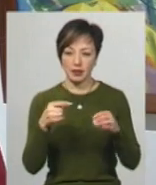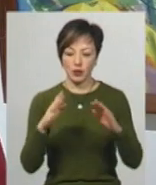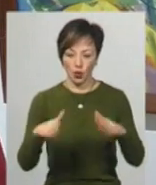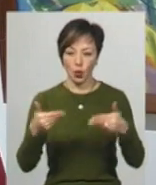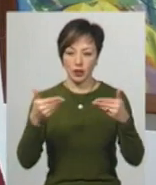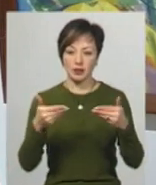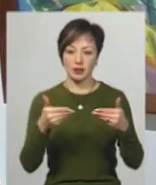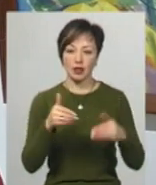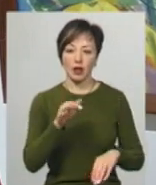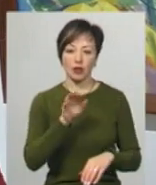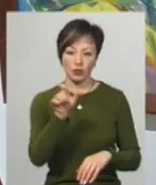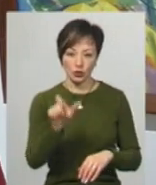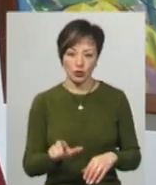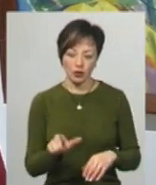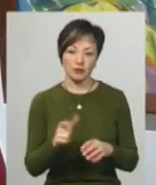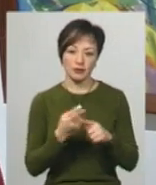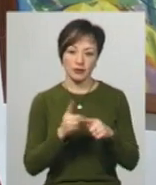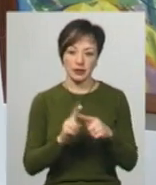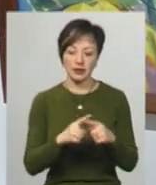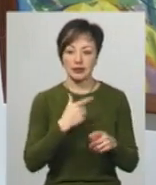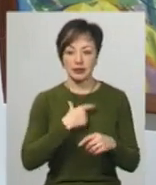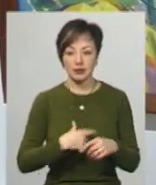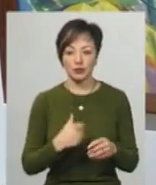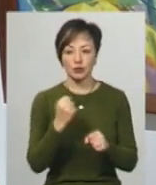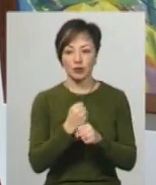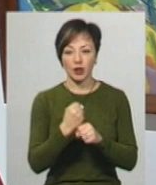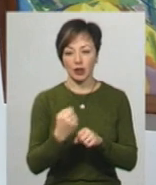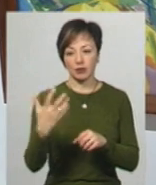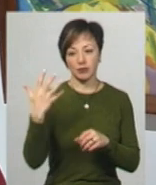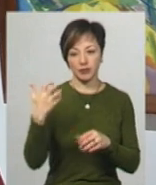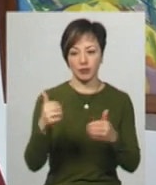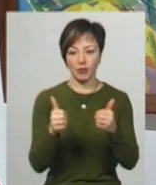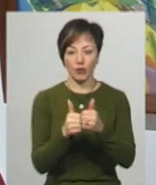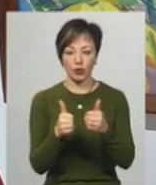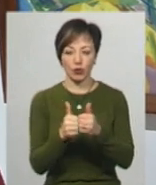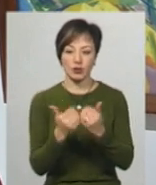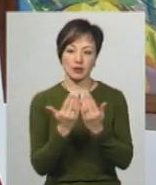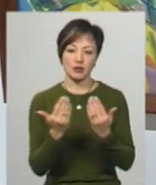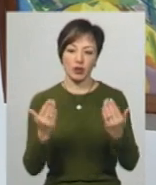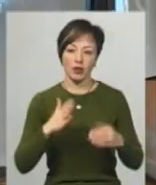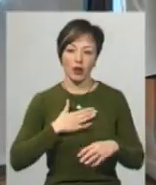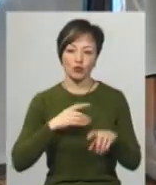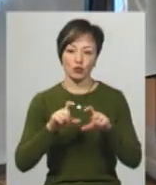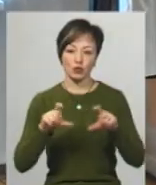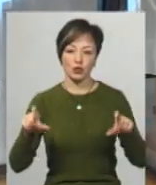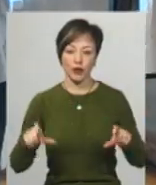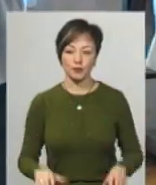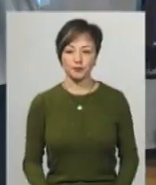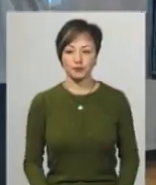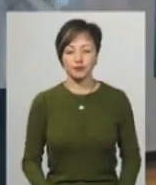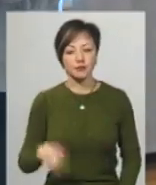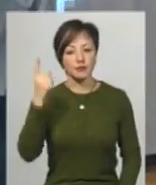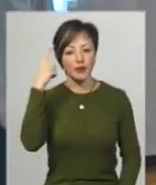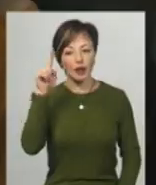користувача. Зараховується тільки власне селфі, яке буде зроблене напроти, поруч з експонатом нашого музею. Автор